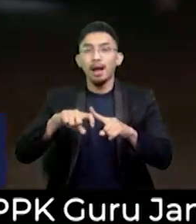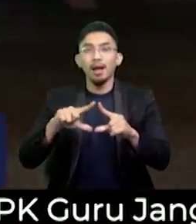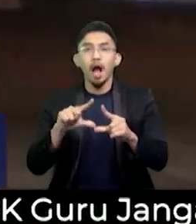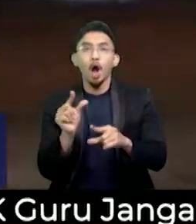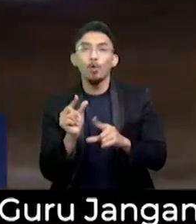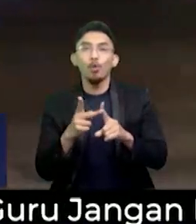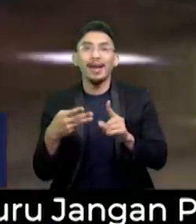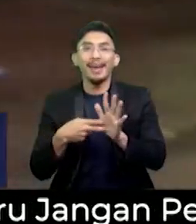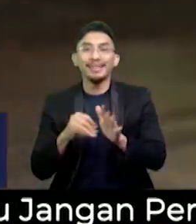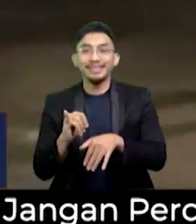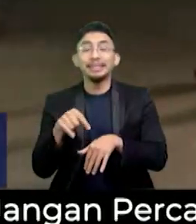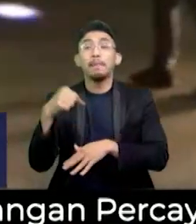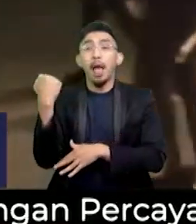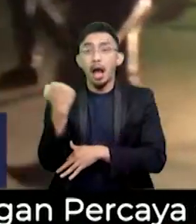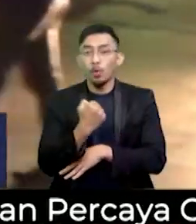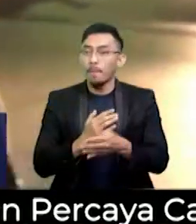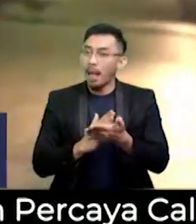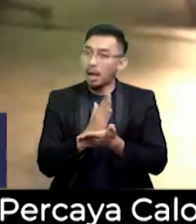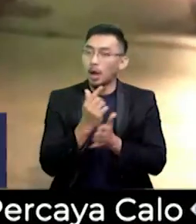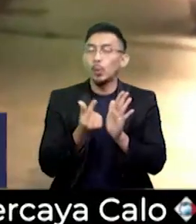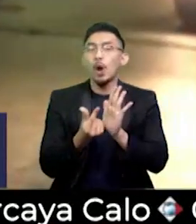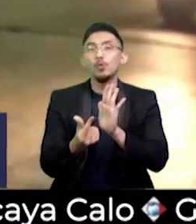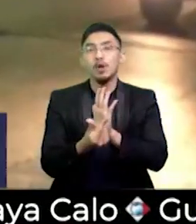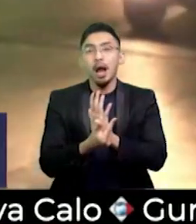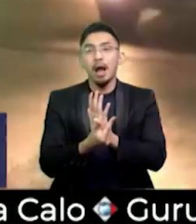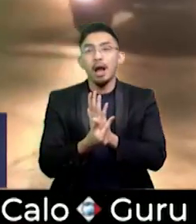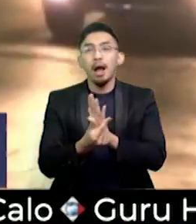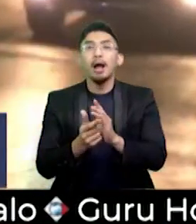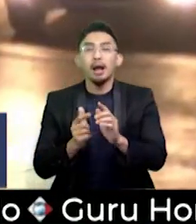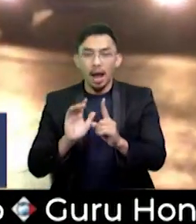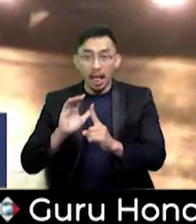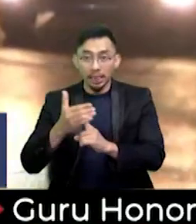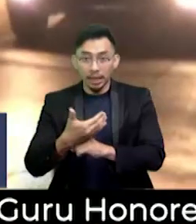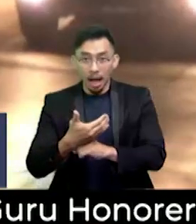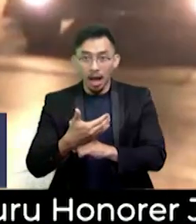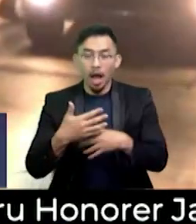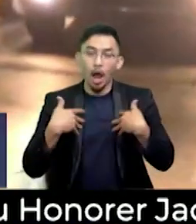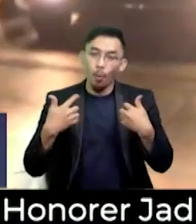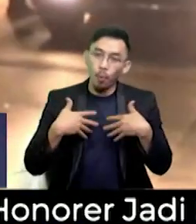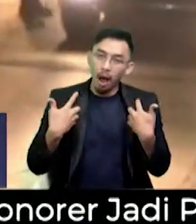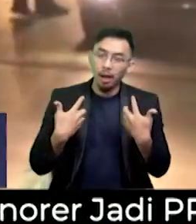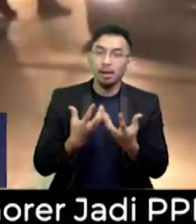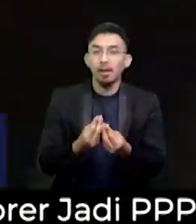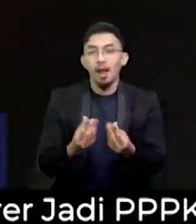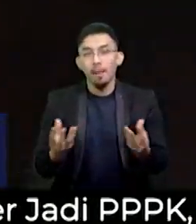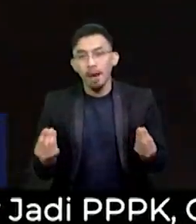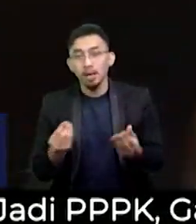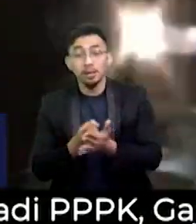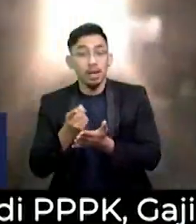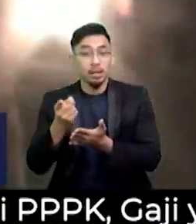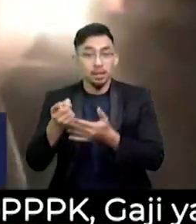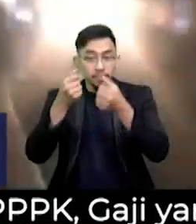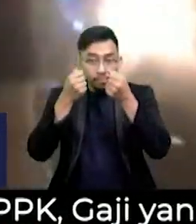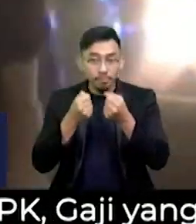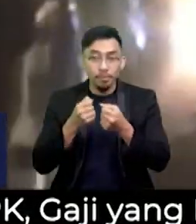melanggar undang-undang karantina ikan hewan dan tumbuhan terancam pidana penjara paling lama dua tahun dan denda dua milyar Rupiah